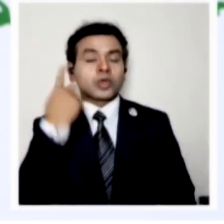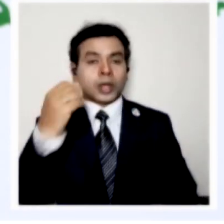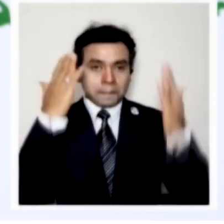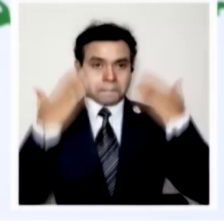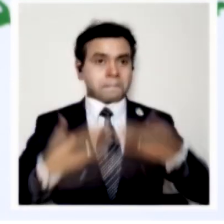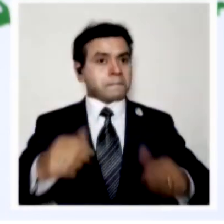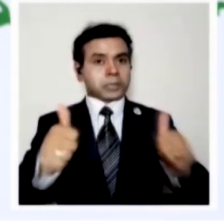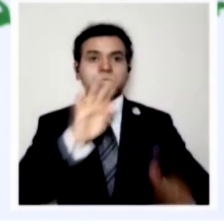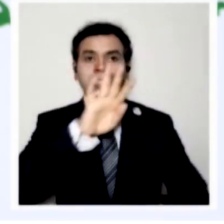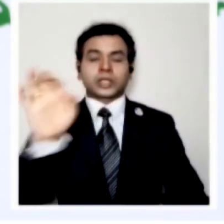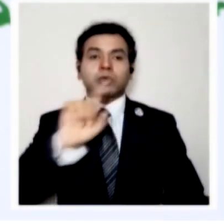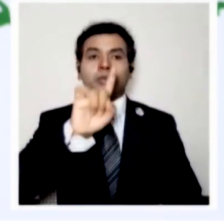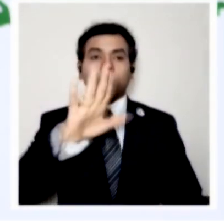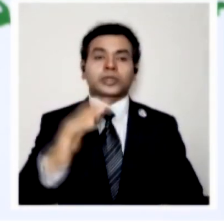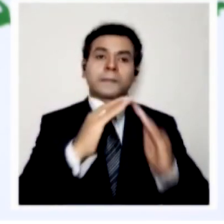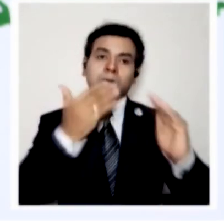পর্যন্ত 480 জন।